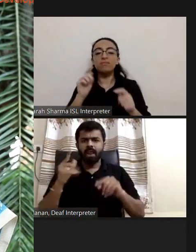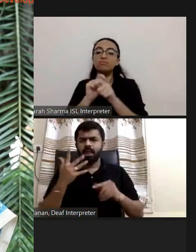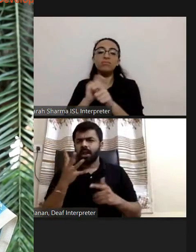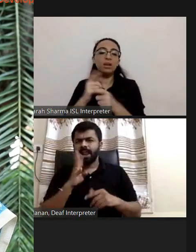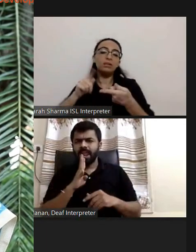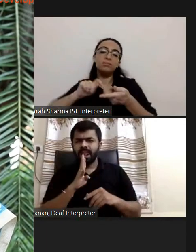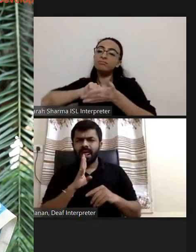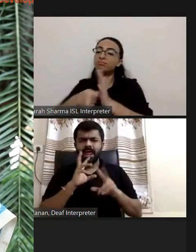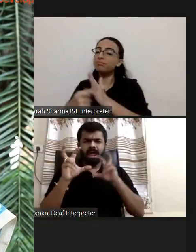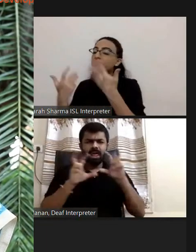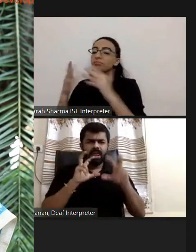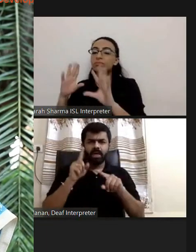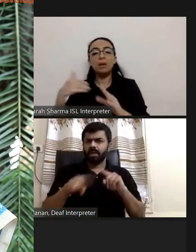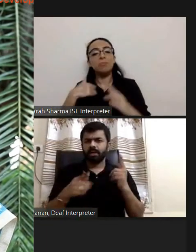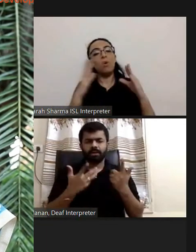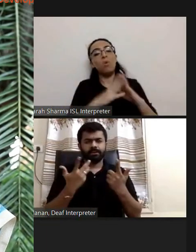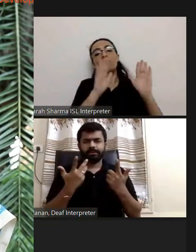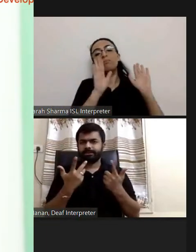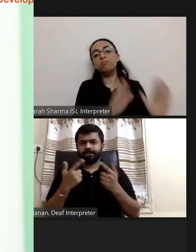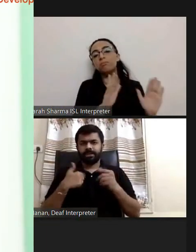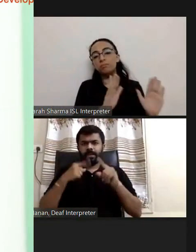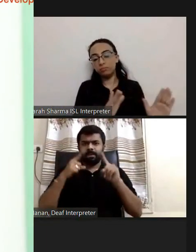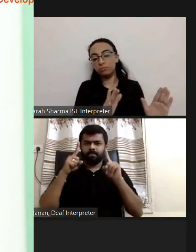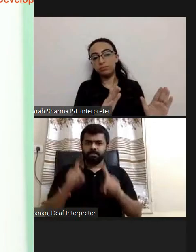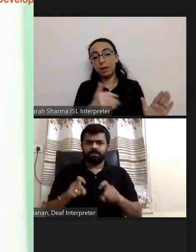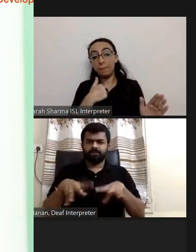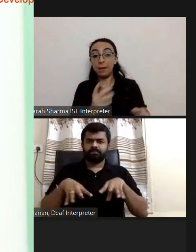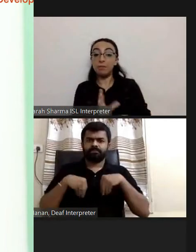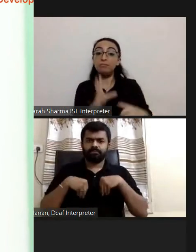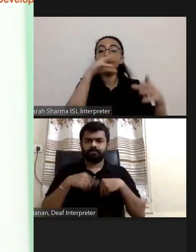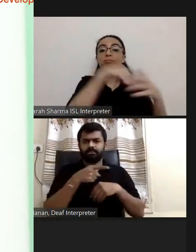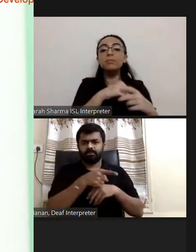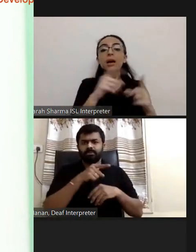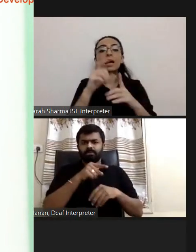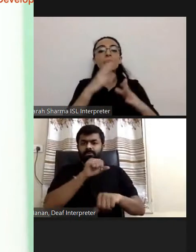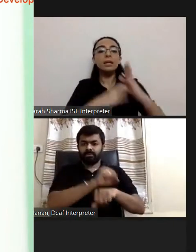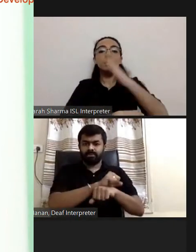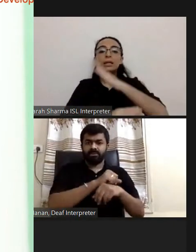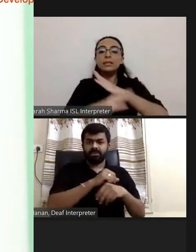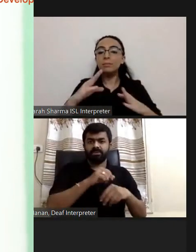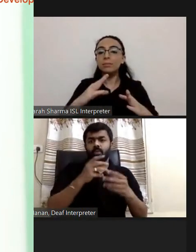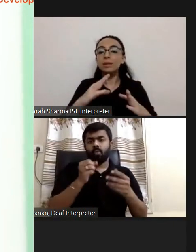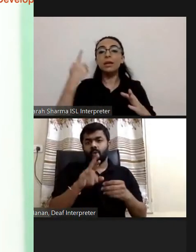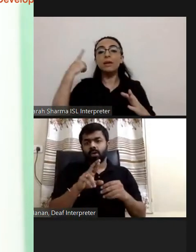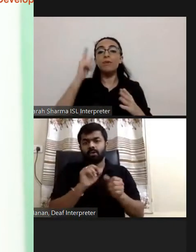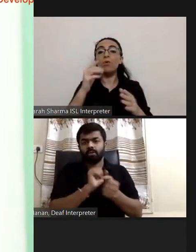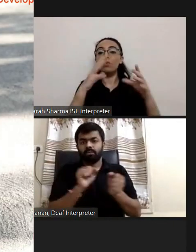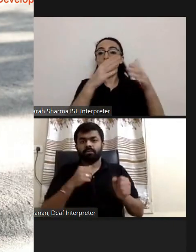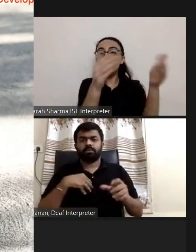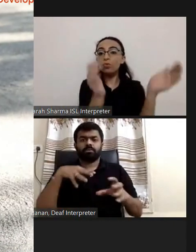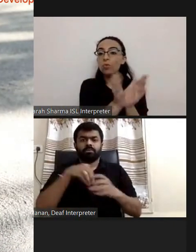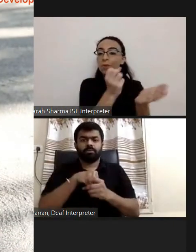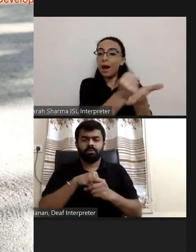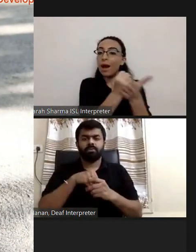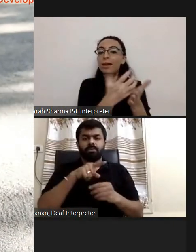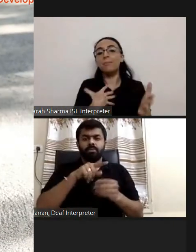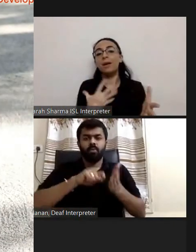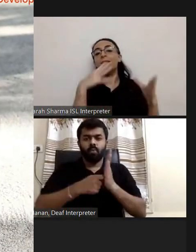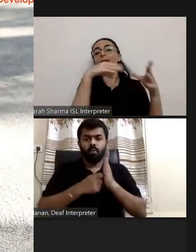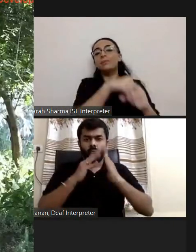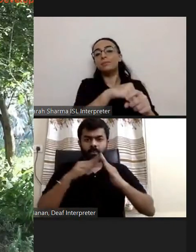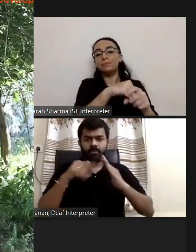ఊరిలో వికలాంగుల సంఘం ఉంటే దాంట్లోకి చేరుకున్నాను. సంఘం ద్వారా పునరావాసం